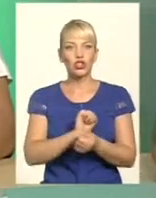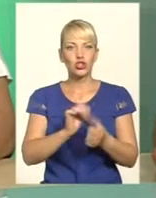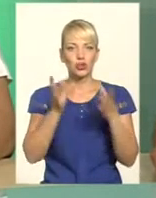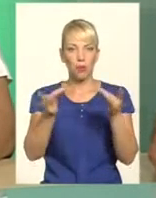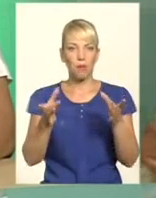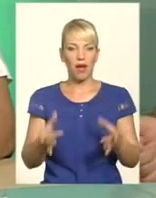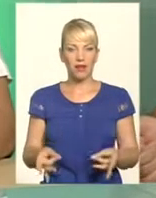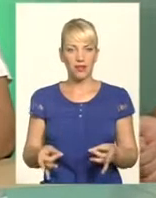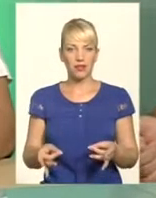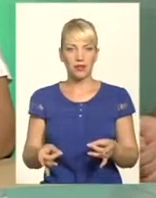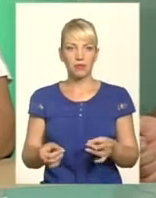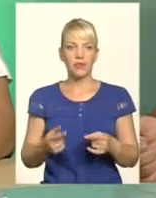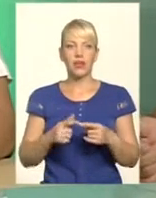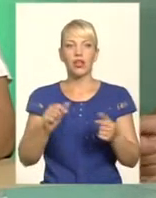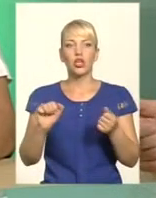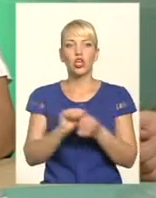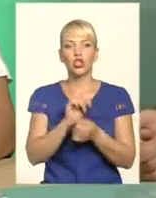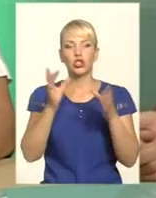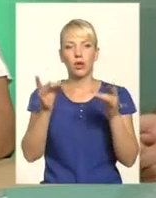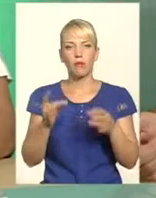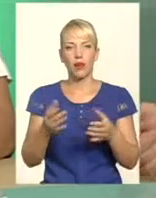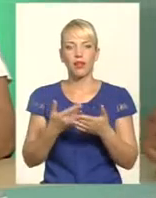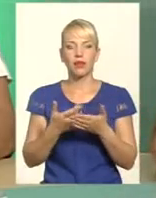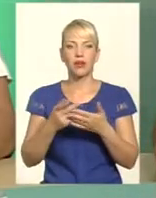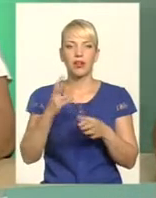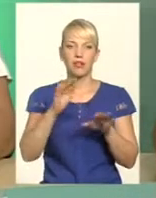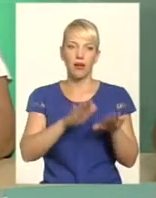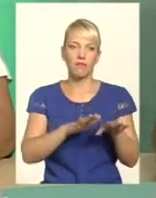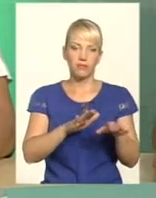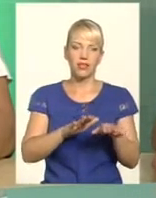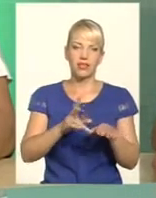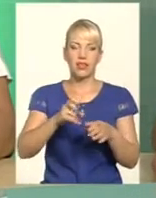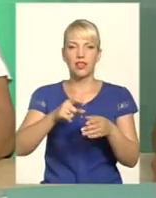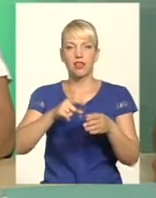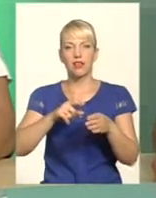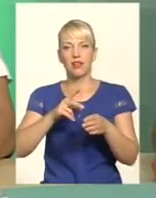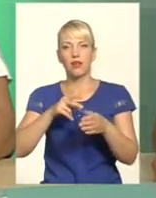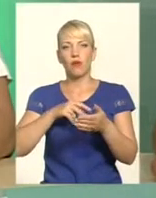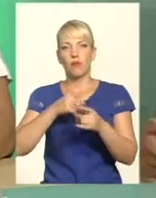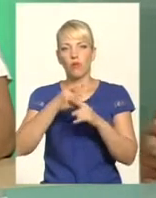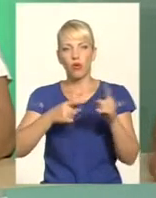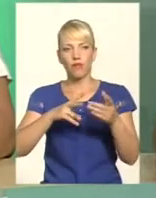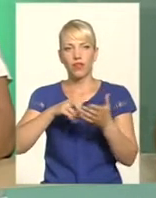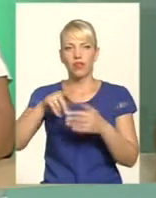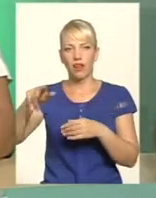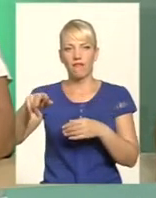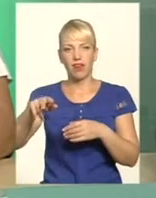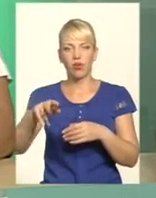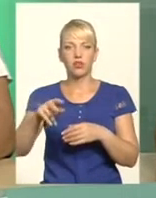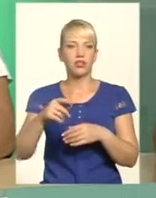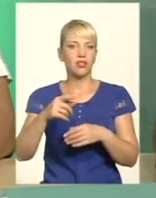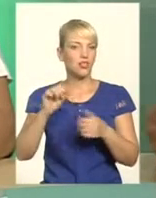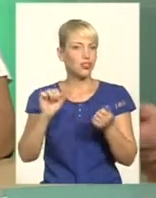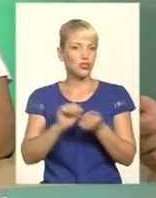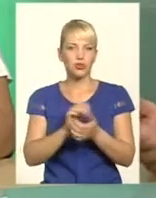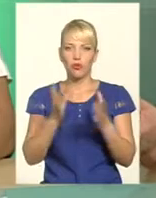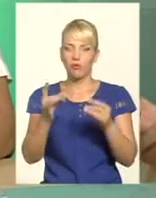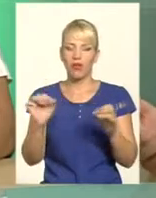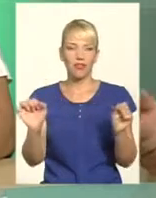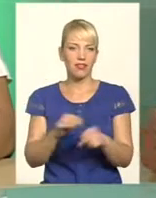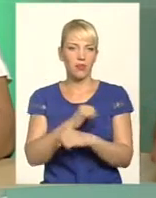людина, якщо нам, ми половину часу проводимо по місці дислокації, половину на виході, то прожити цей місяць на сухпай це неможливо. Тому що це